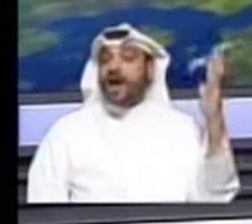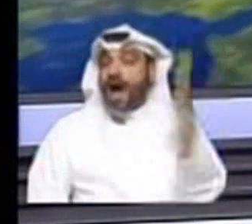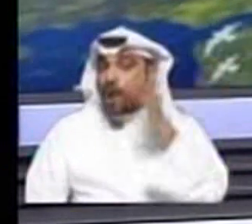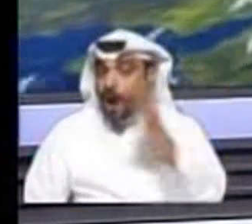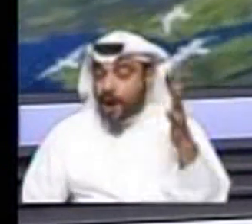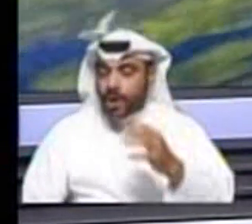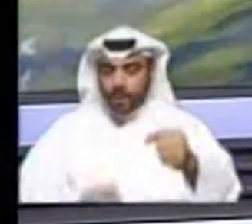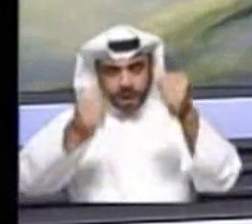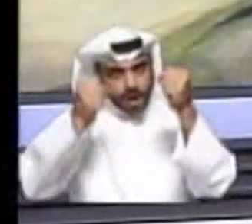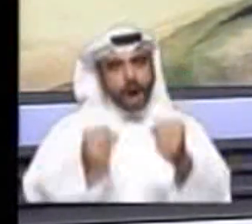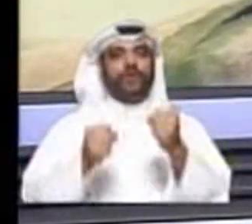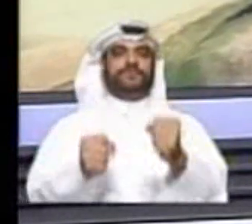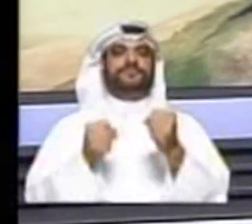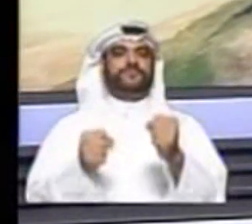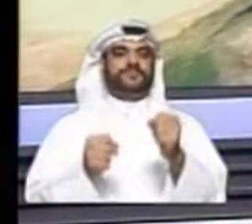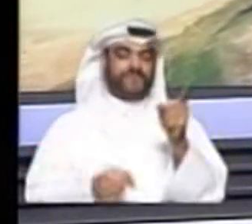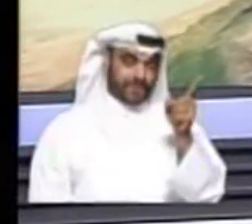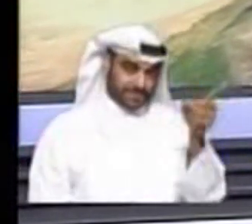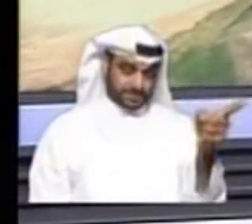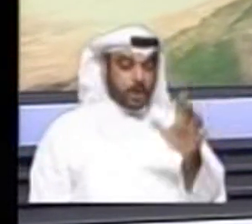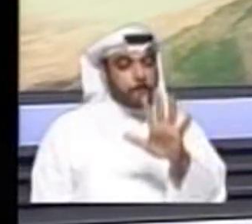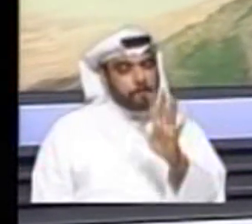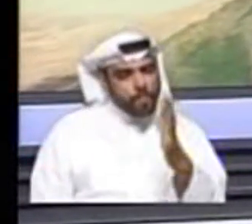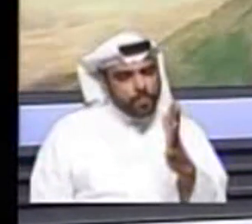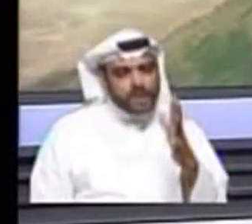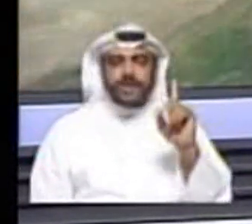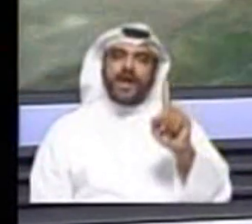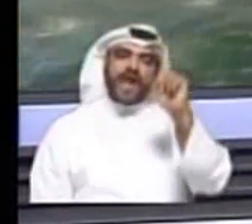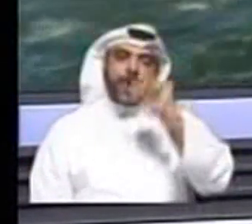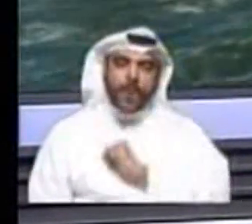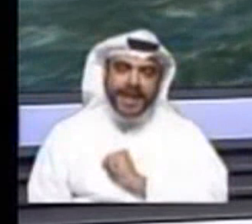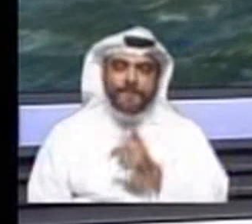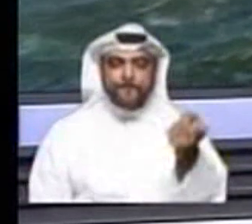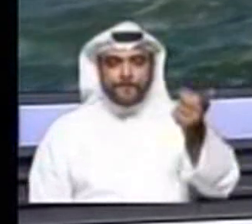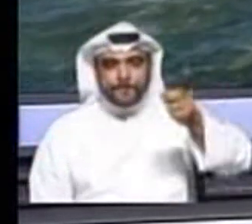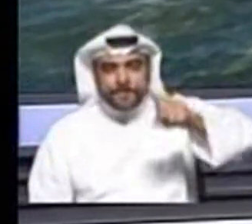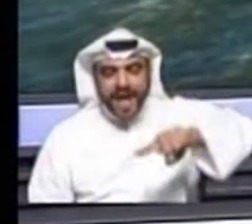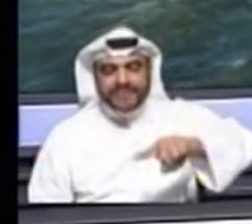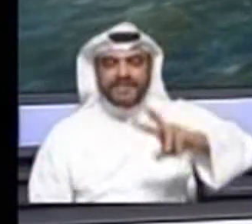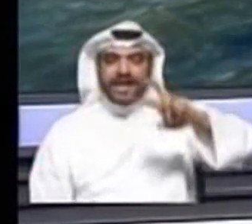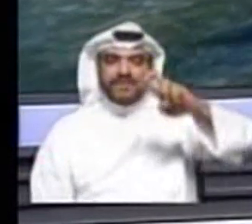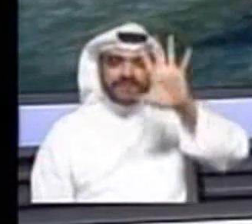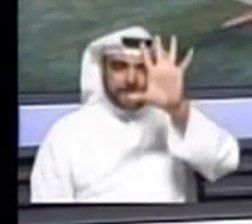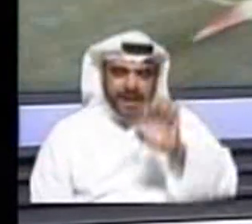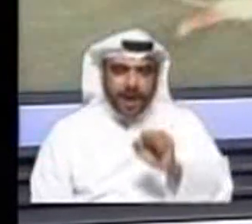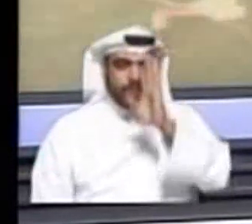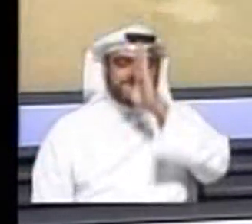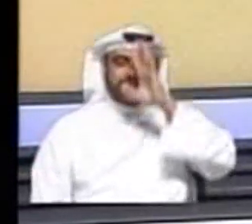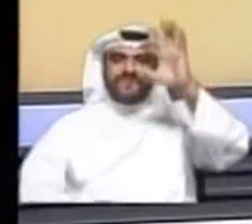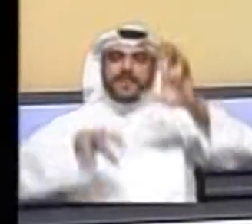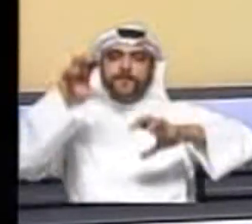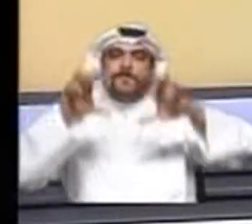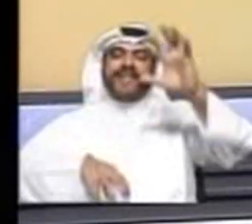أجواء أيضا راح تكون غائمة وفرص لأمطار خفيفة متفرقة تكون رعدية على بعض المناطق، العظمى 29 والصغرى 17 درجة